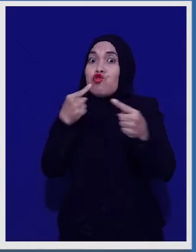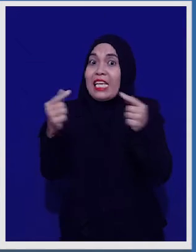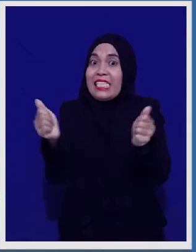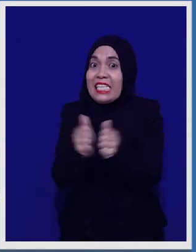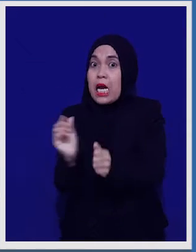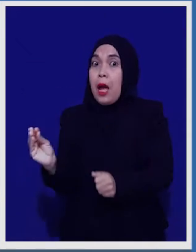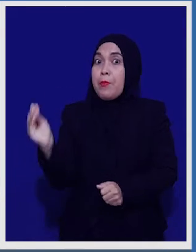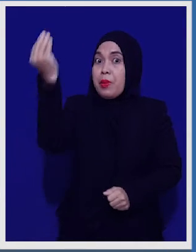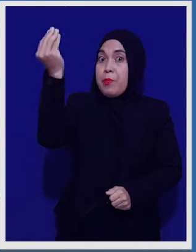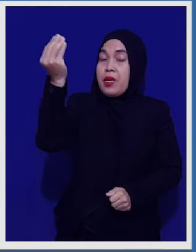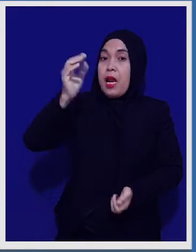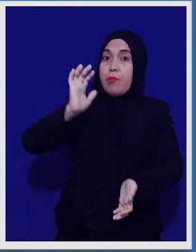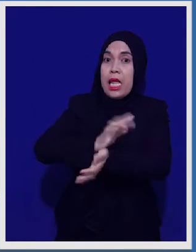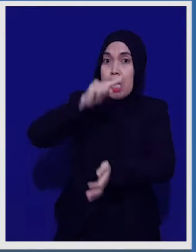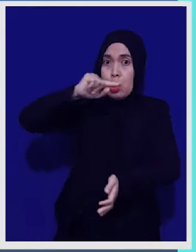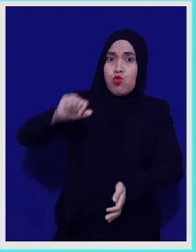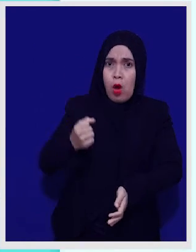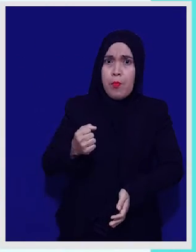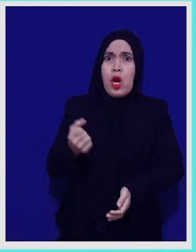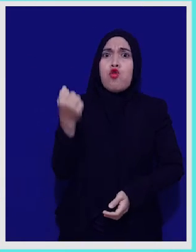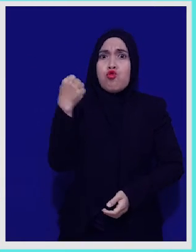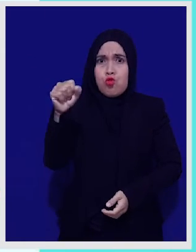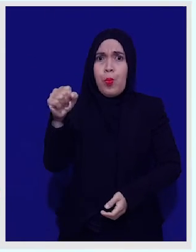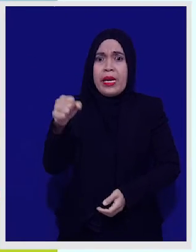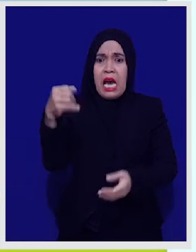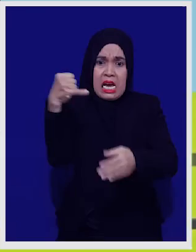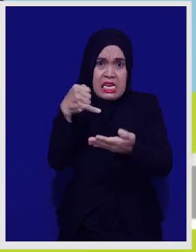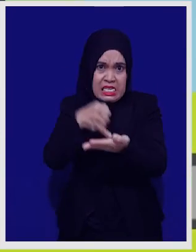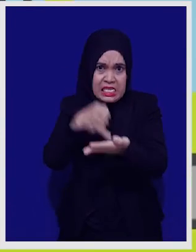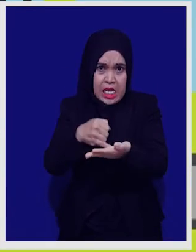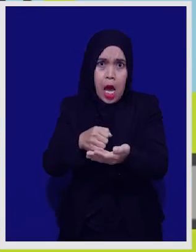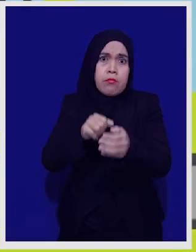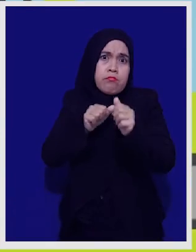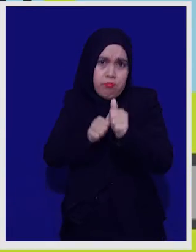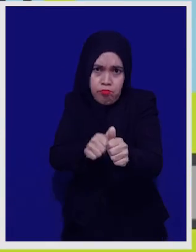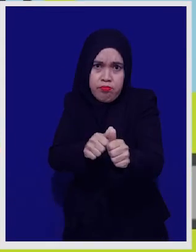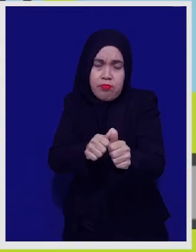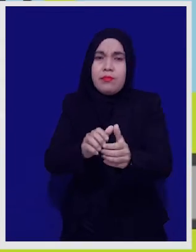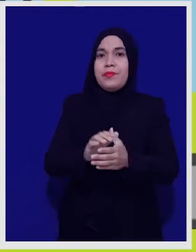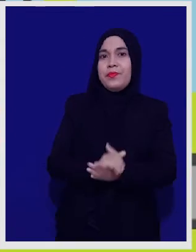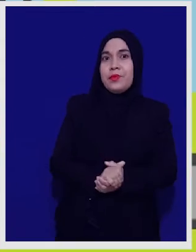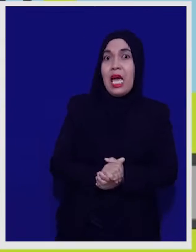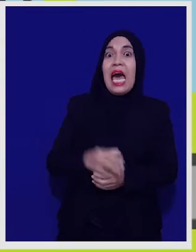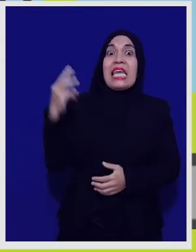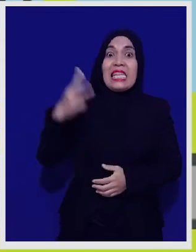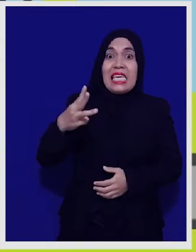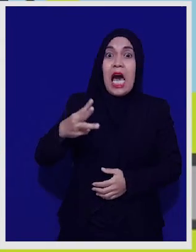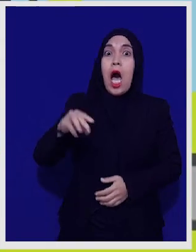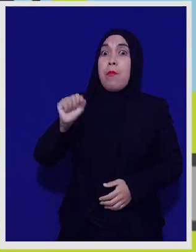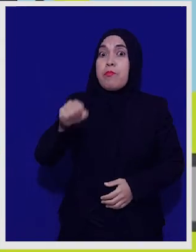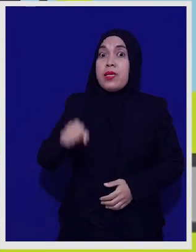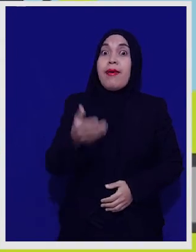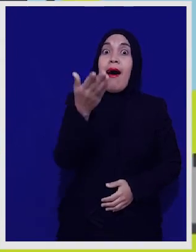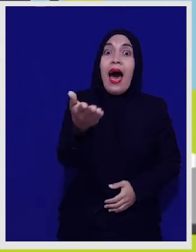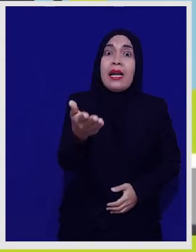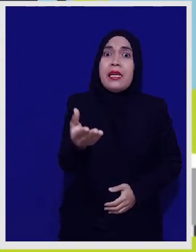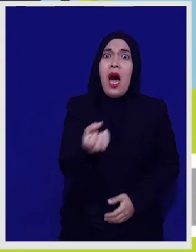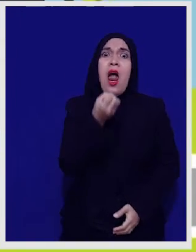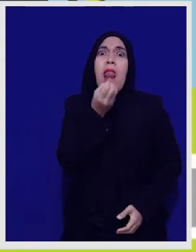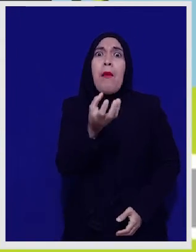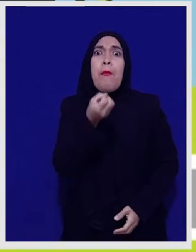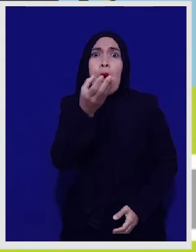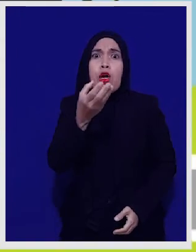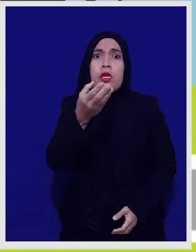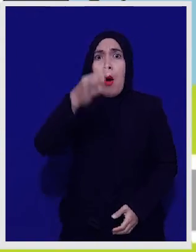basamu pimpinan mantan suami dun sana supaya isi putusan bisa dilakukan. Dua, dun sana bisa juga melaporkan